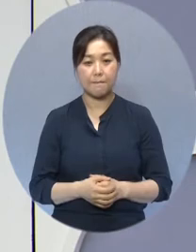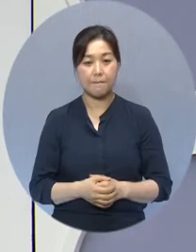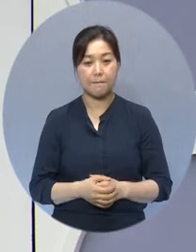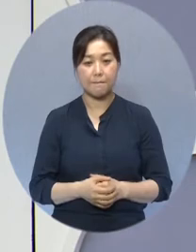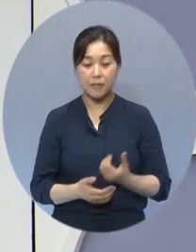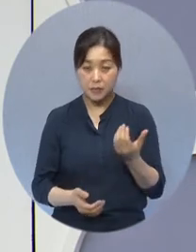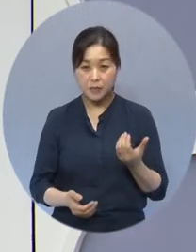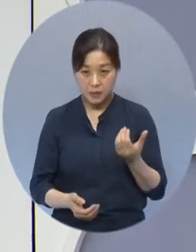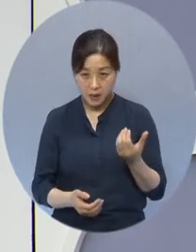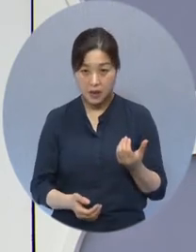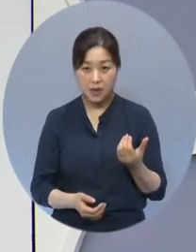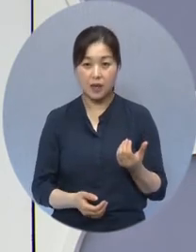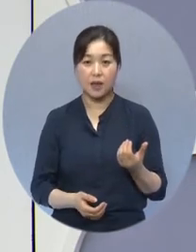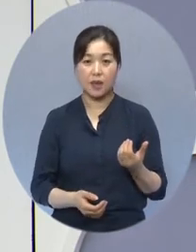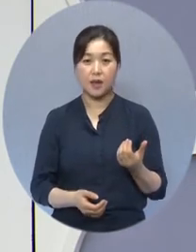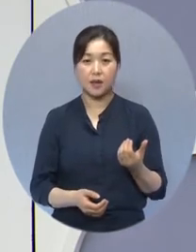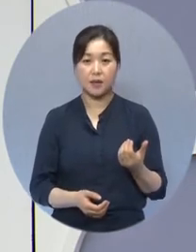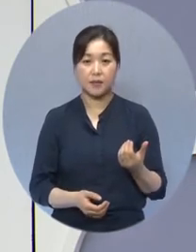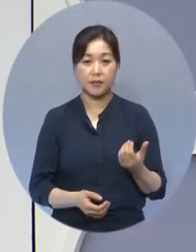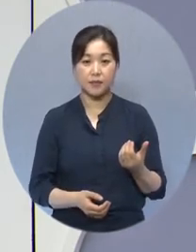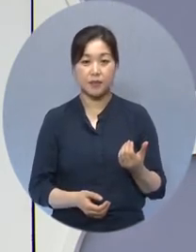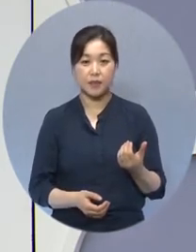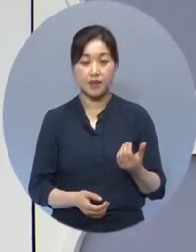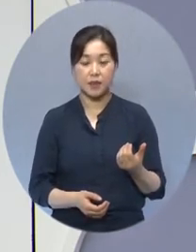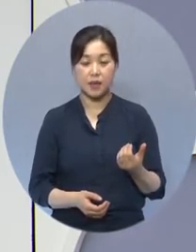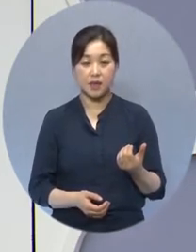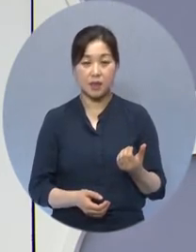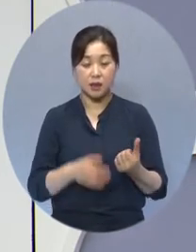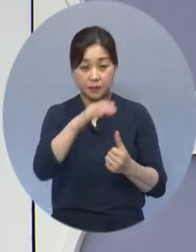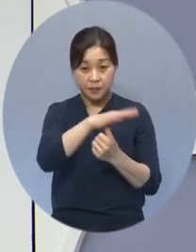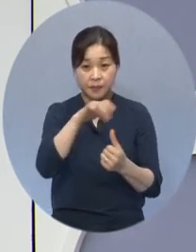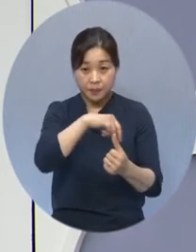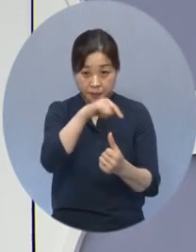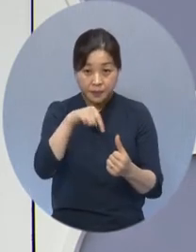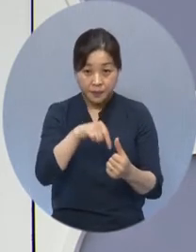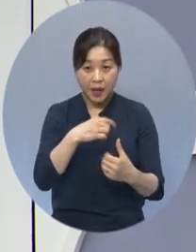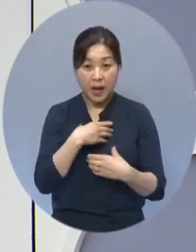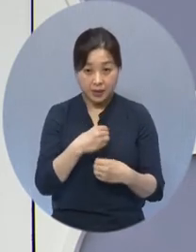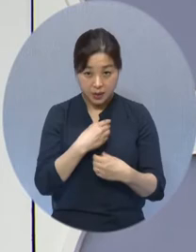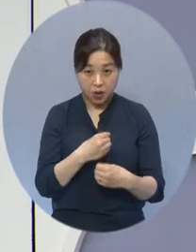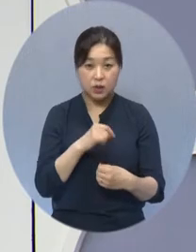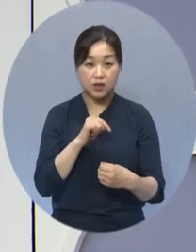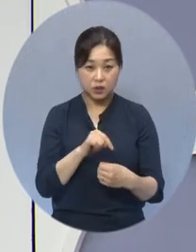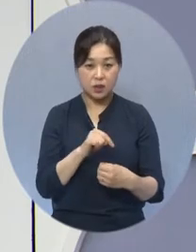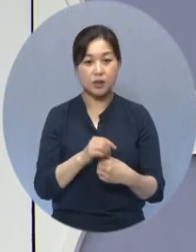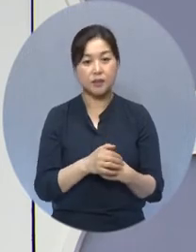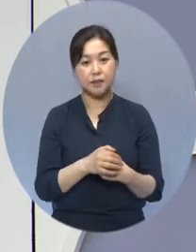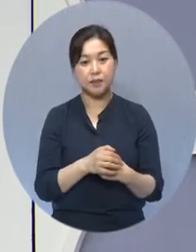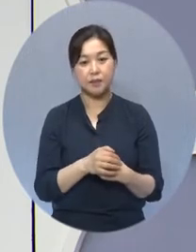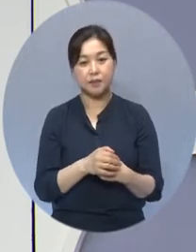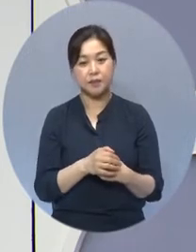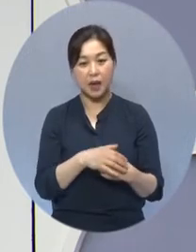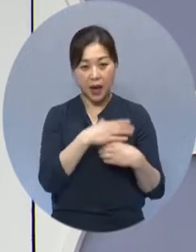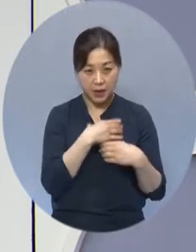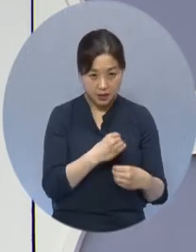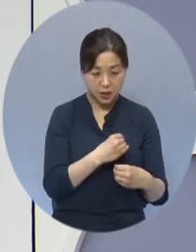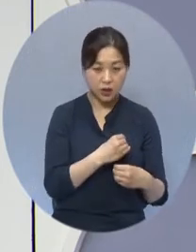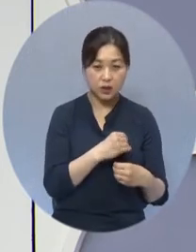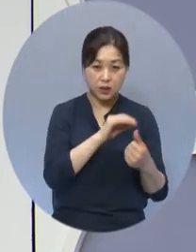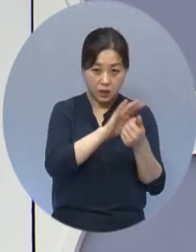우리 아이들에 대한 안전 문제 있잖아요. 네. 그걸 조금 더 깊게 들어가서 아이들의 안전도 보장해